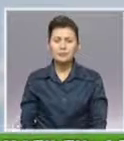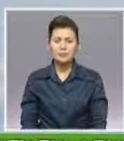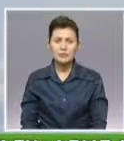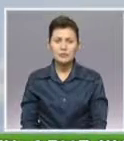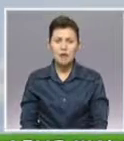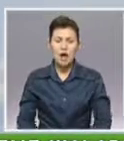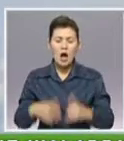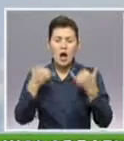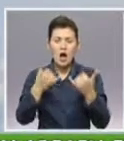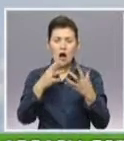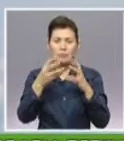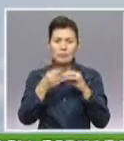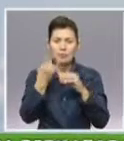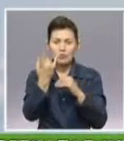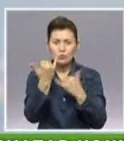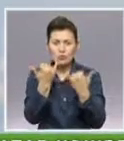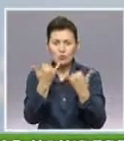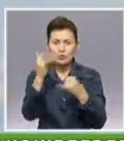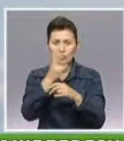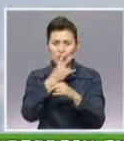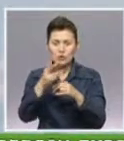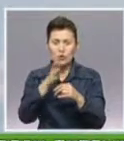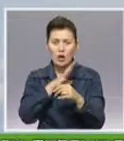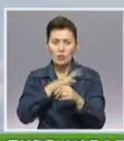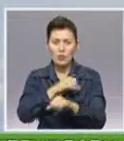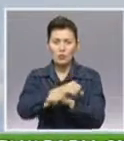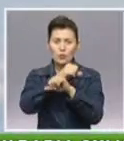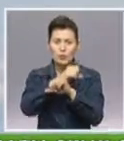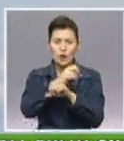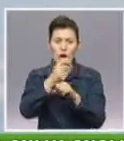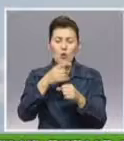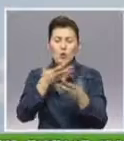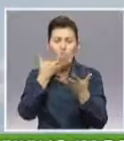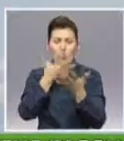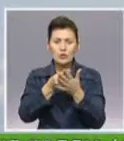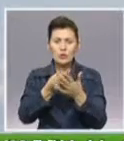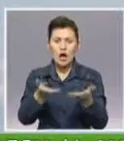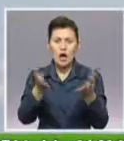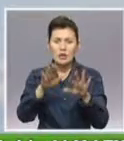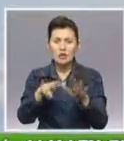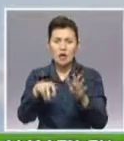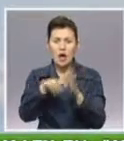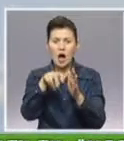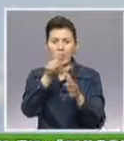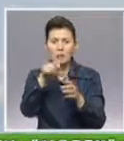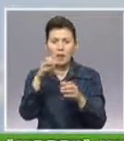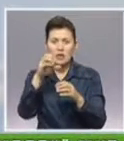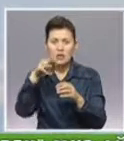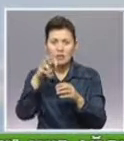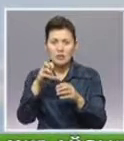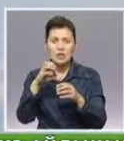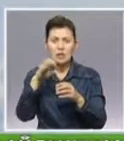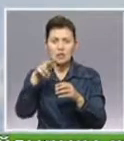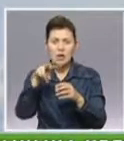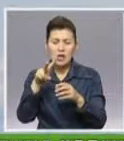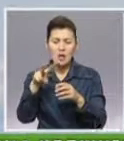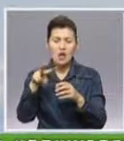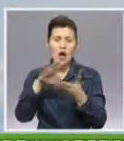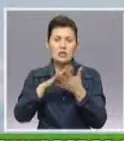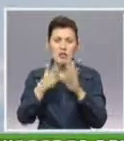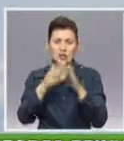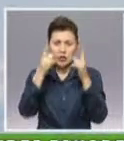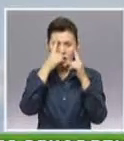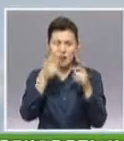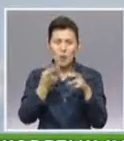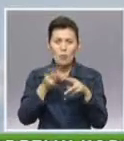Ереуіл екі күнге созылып, бүгін түнде аяқталуы тиіс. Өз контактілерін қалдырып кеткен жолаушыларға біз алдын ала SMS және email арқылы жағдайды